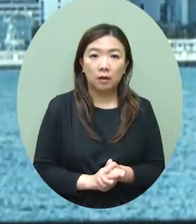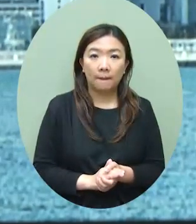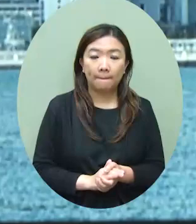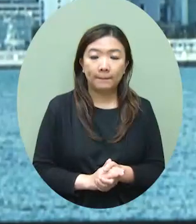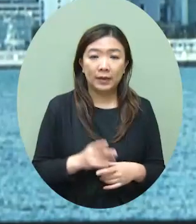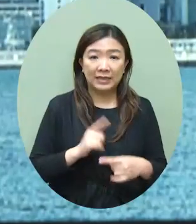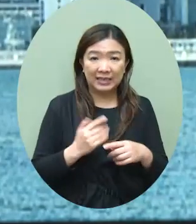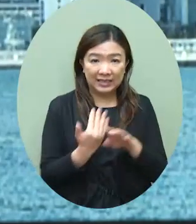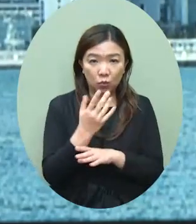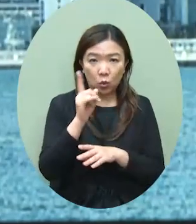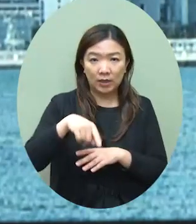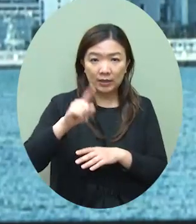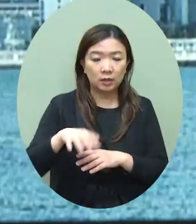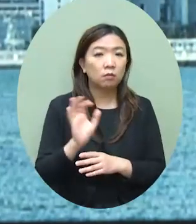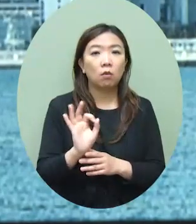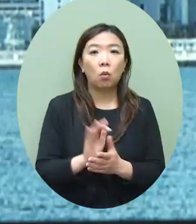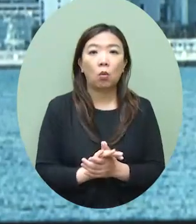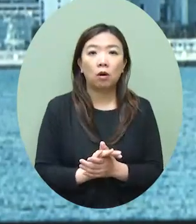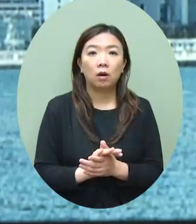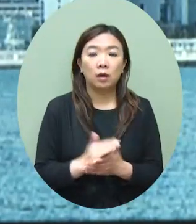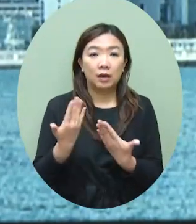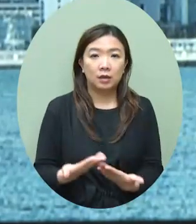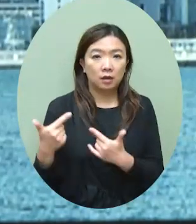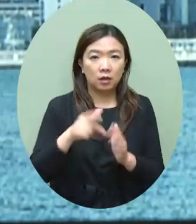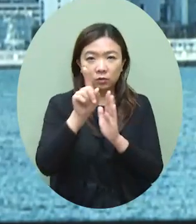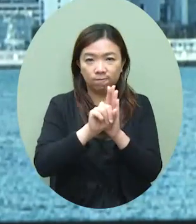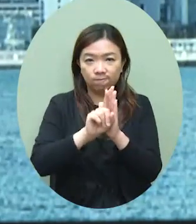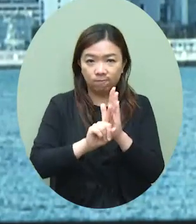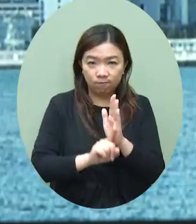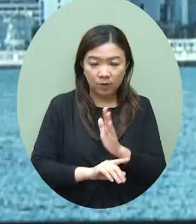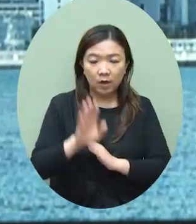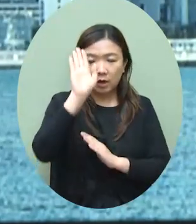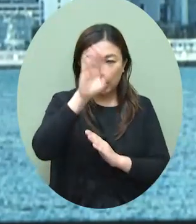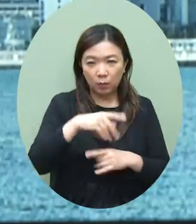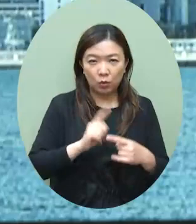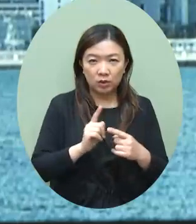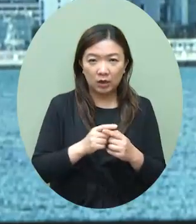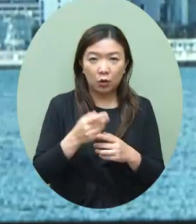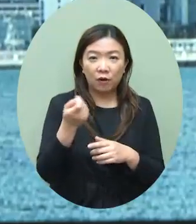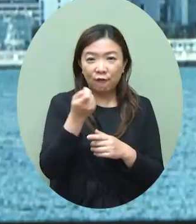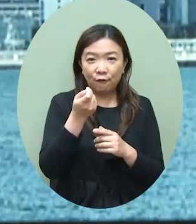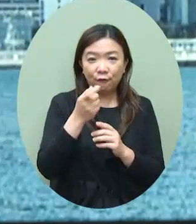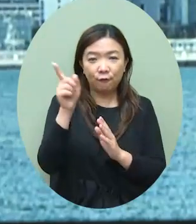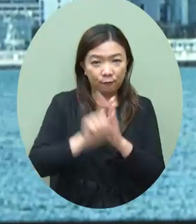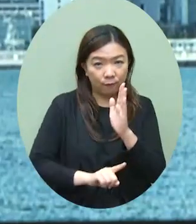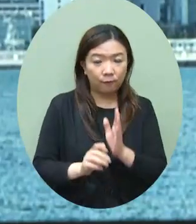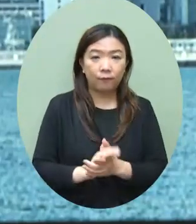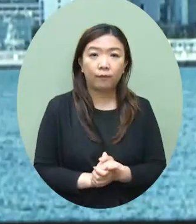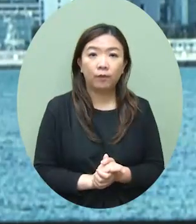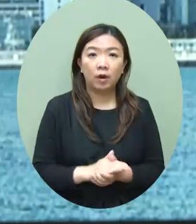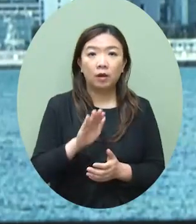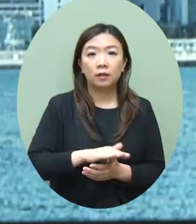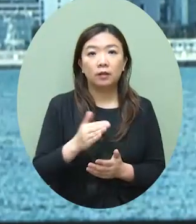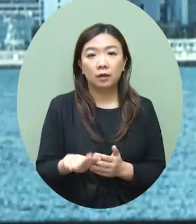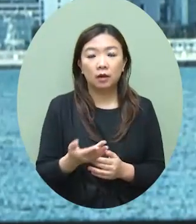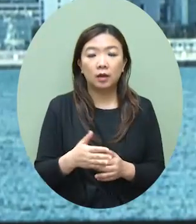字嚇。而且係持續咁下降。當然我哋希望見到下降嘅速度係更加快啲啦。咁但係畢竟嗰